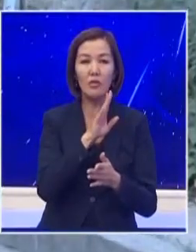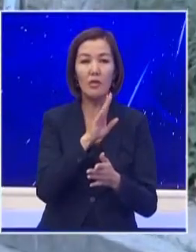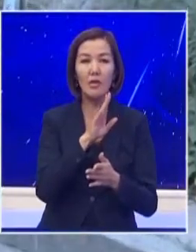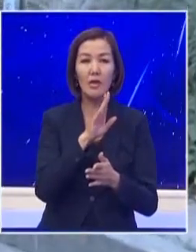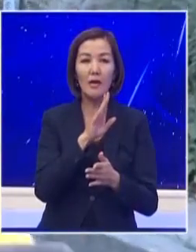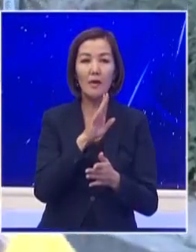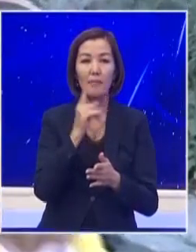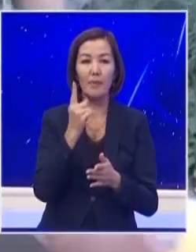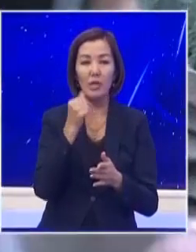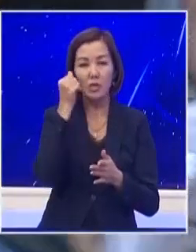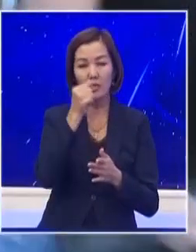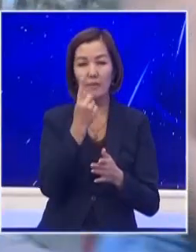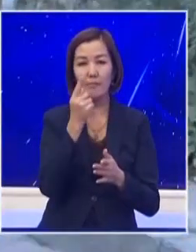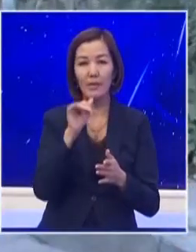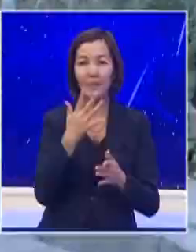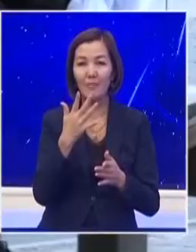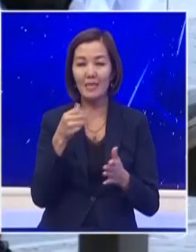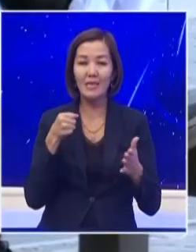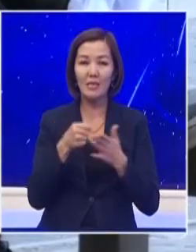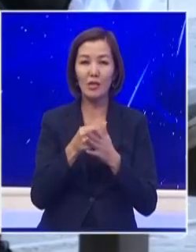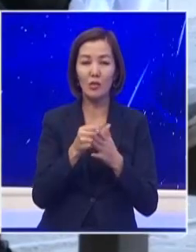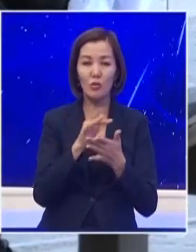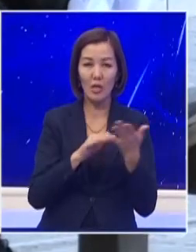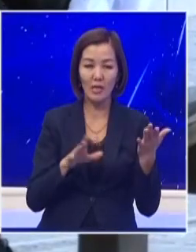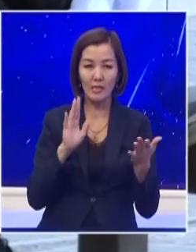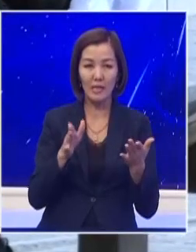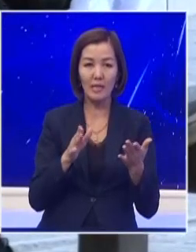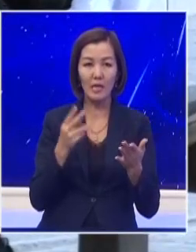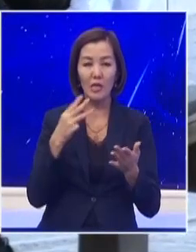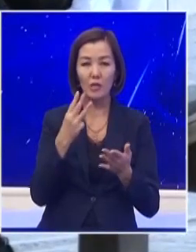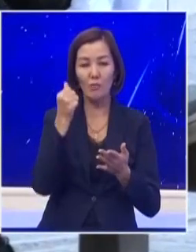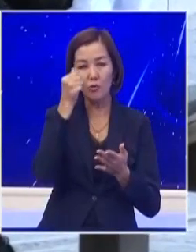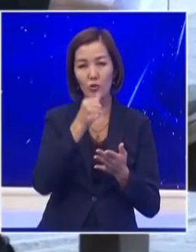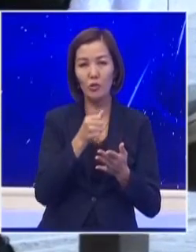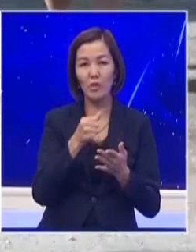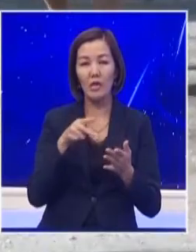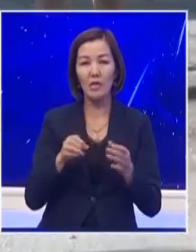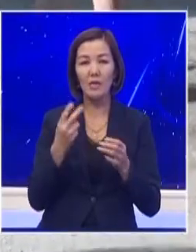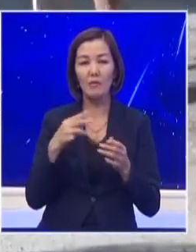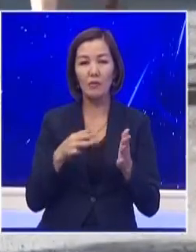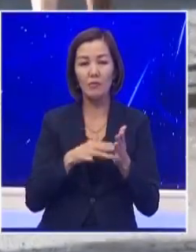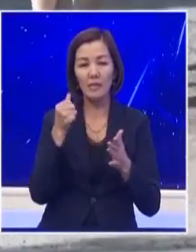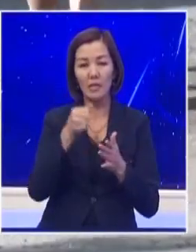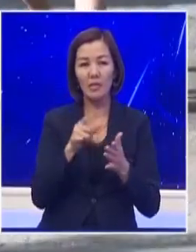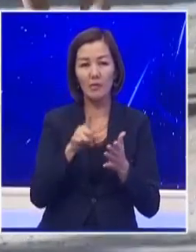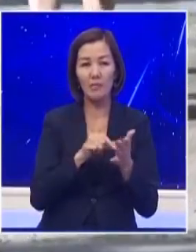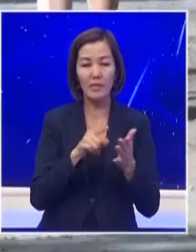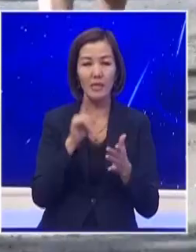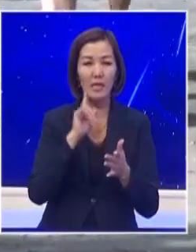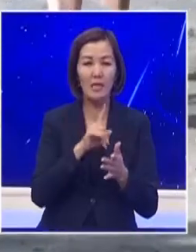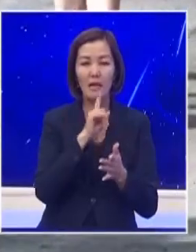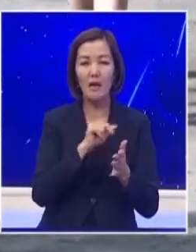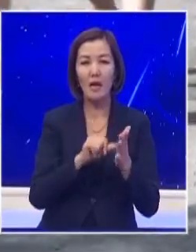жылдан 1,5 жылға дейін созылды. Сондай-ақ 2023 жылдан бастап 2028-ге дейін әйелдердің зейнетақы жасы